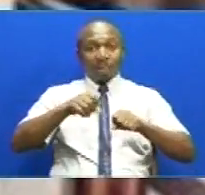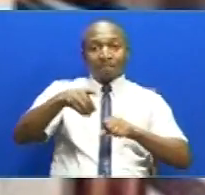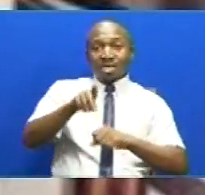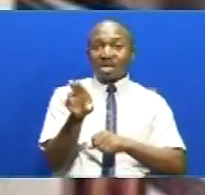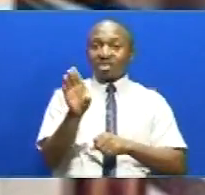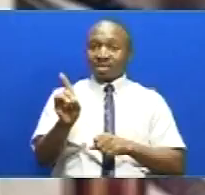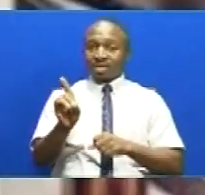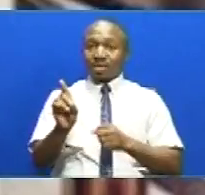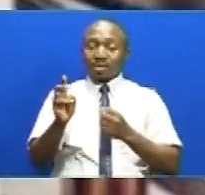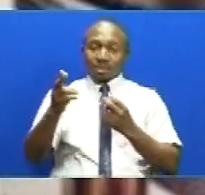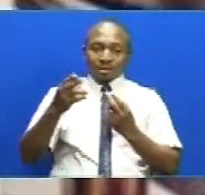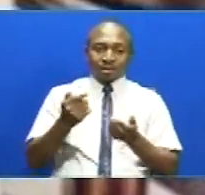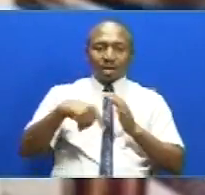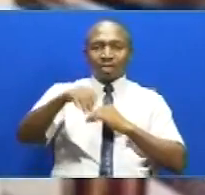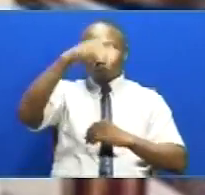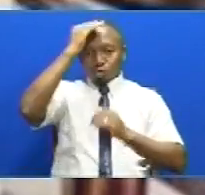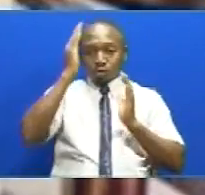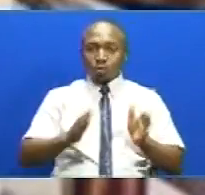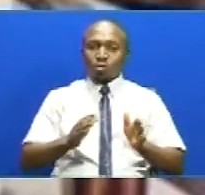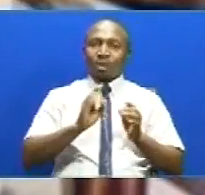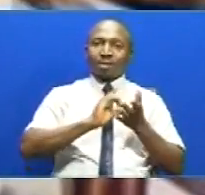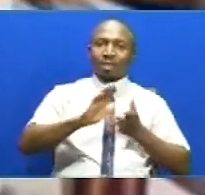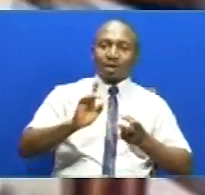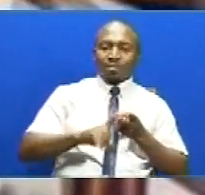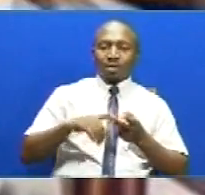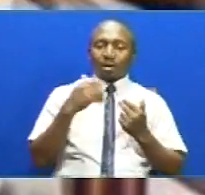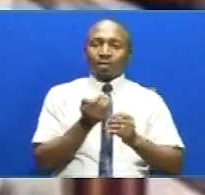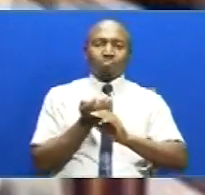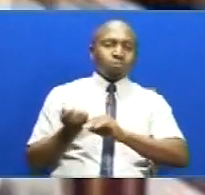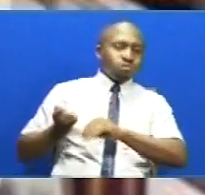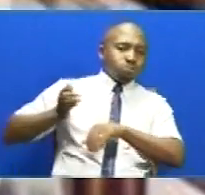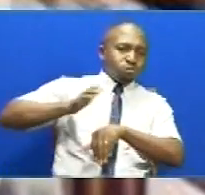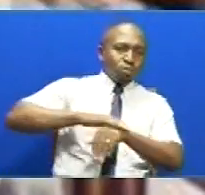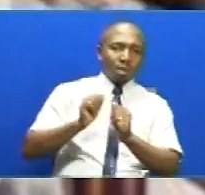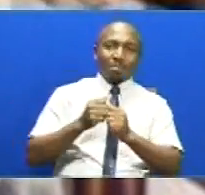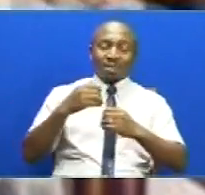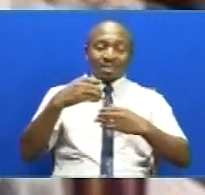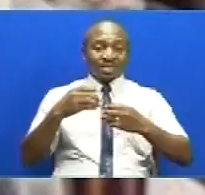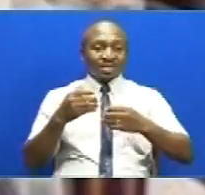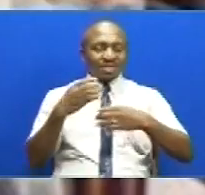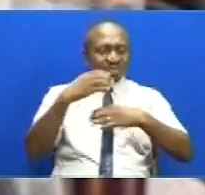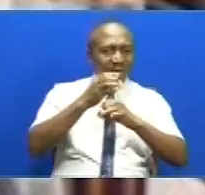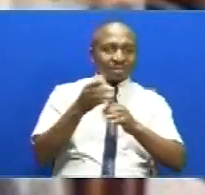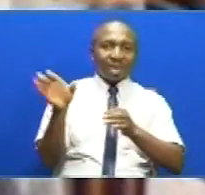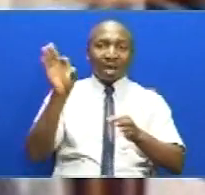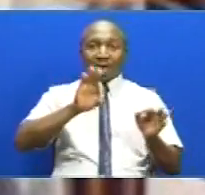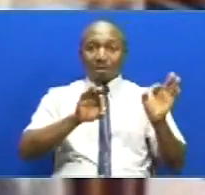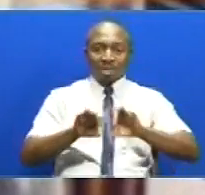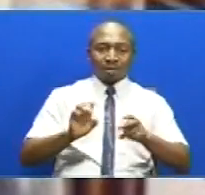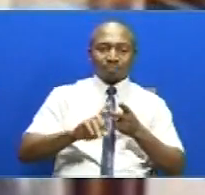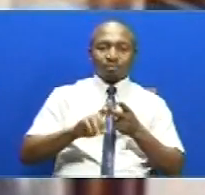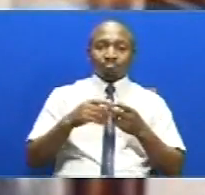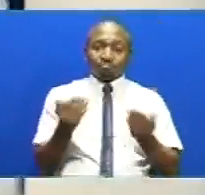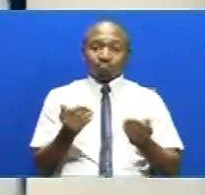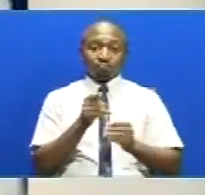wa falsafa, katika chuo kikuu cha Dar es Salaam, akibobea katika sayansi ya kemia. Kikazi, Dr. Magufuli amewahi